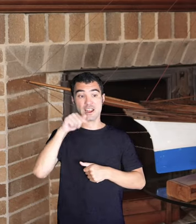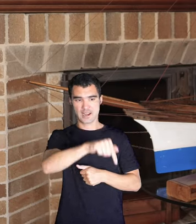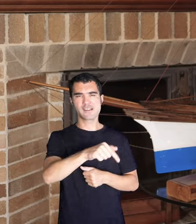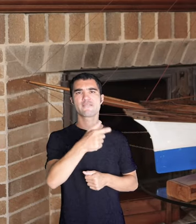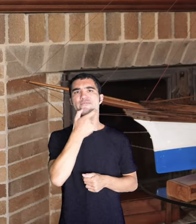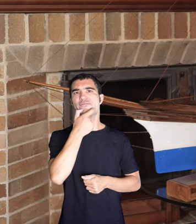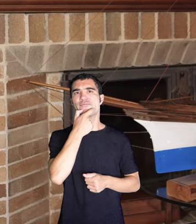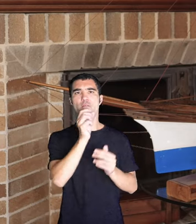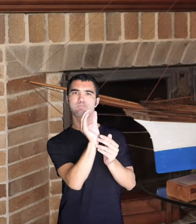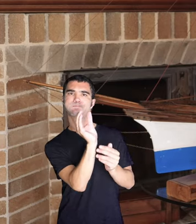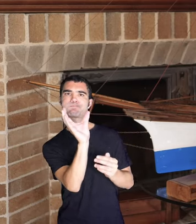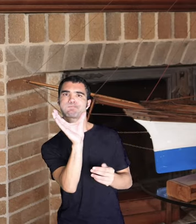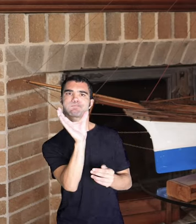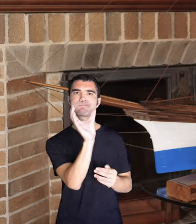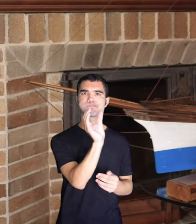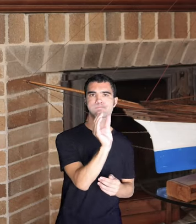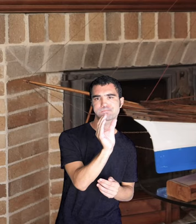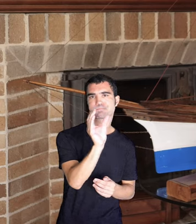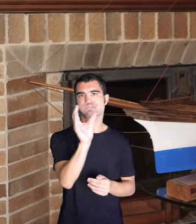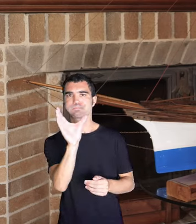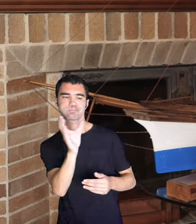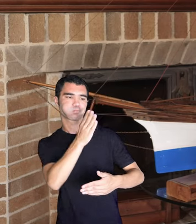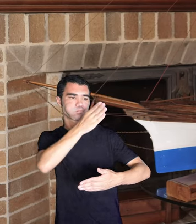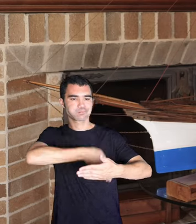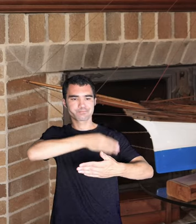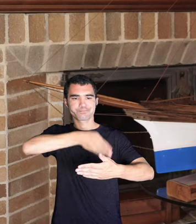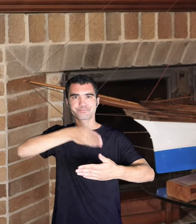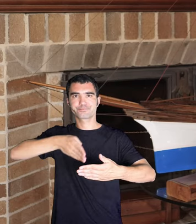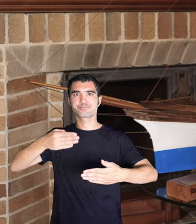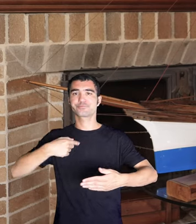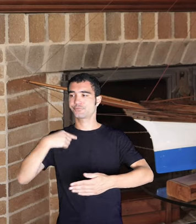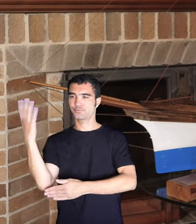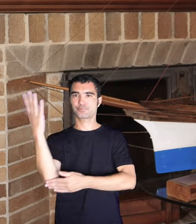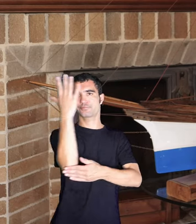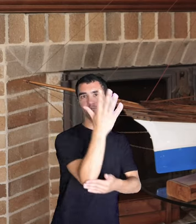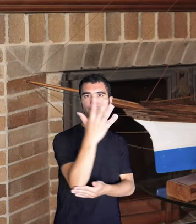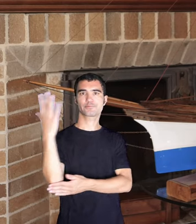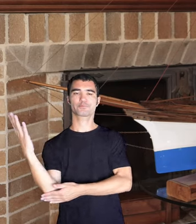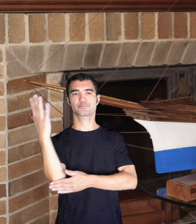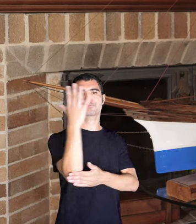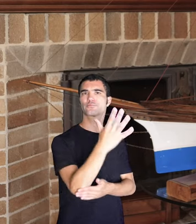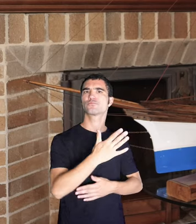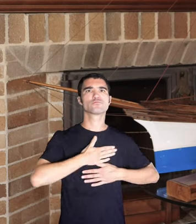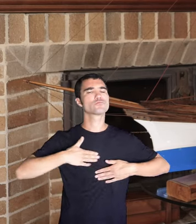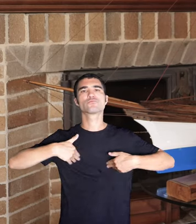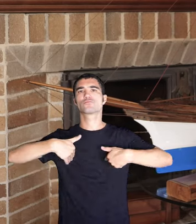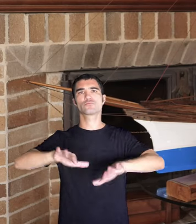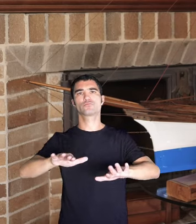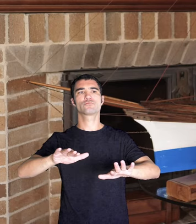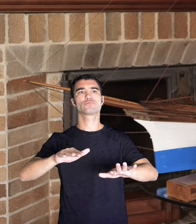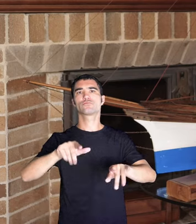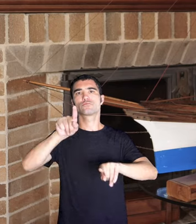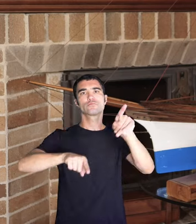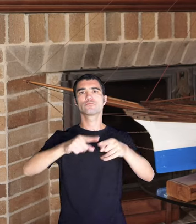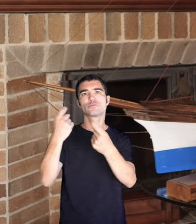gruixos, les tallades, perquè m'entenguis, d'aquestes peces, de la manera i dels gruixos que tu els havies de